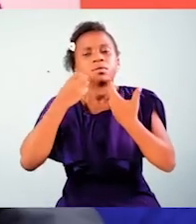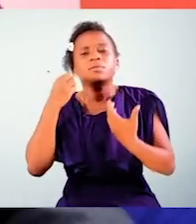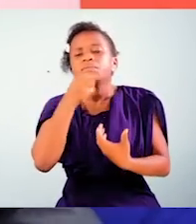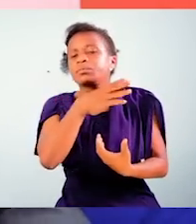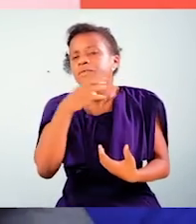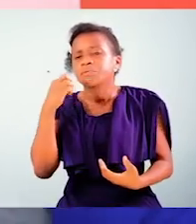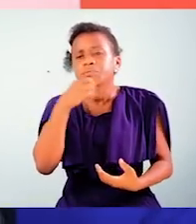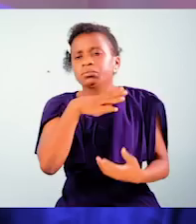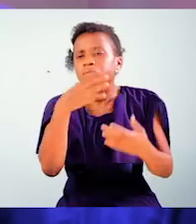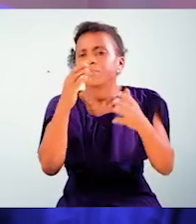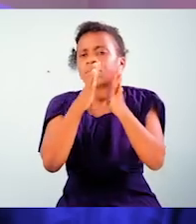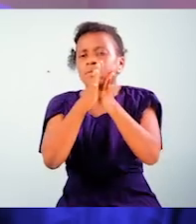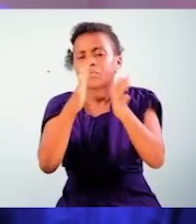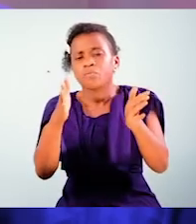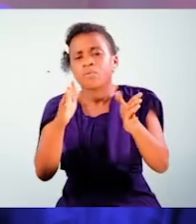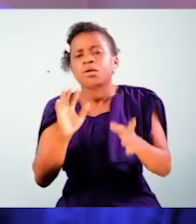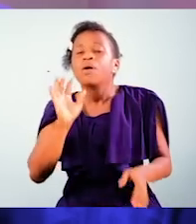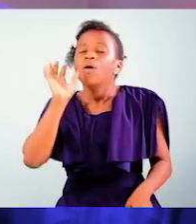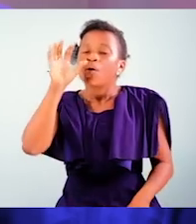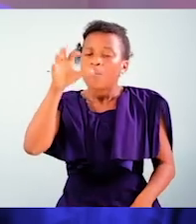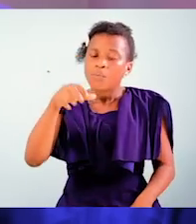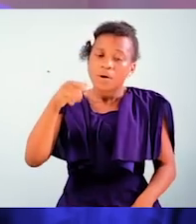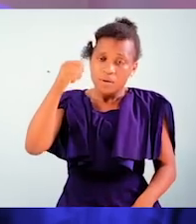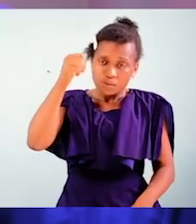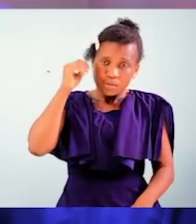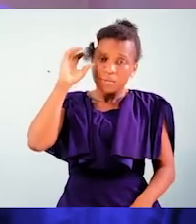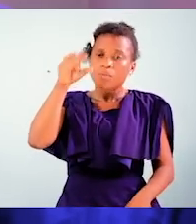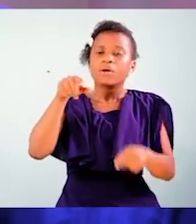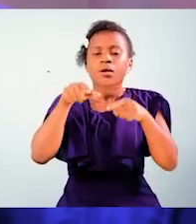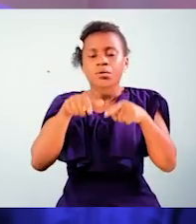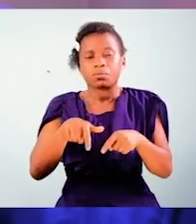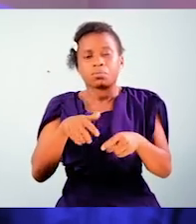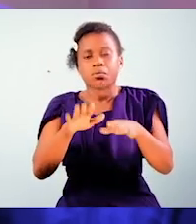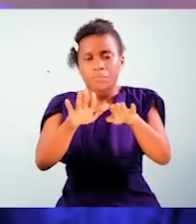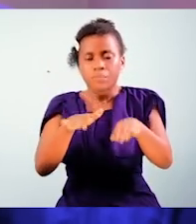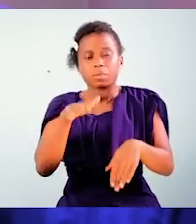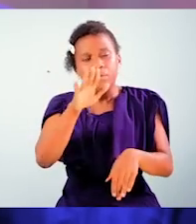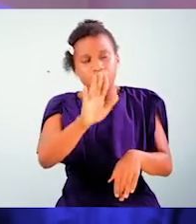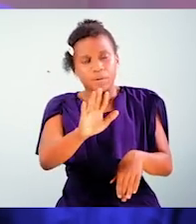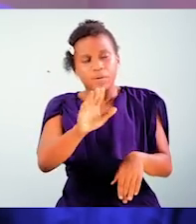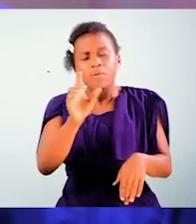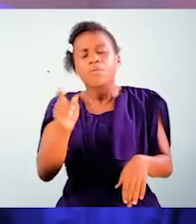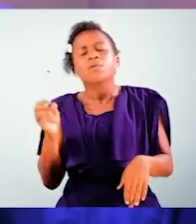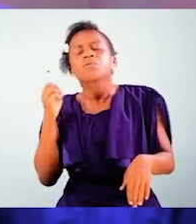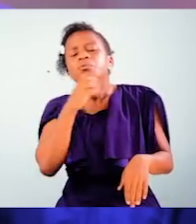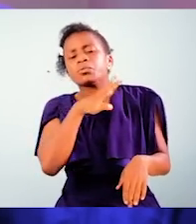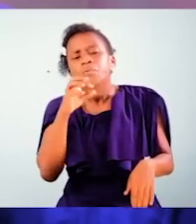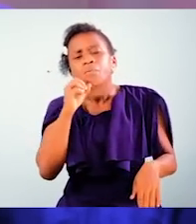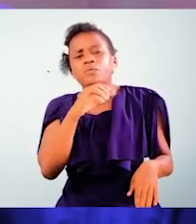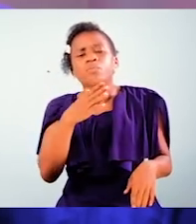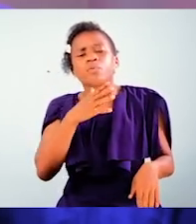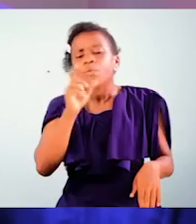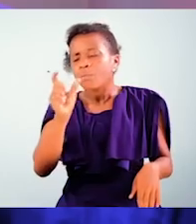la mwaka jana na hili. Malalamishi makubwa, watu wabunge wamekuja juu wakitaka wale watu wachukuliwe